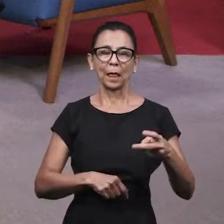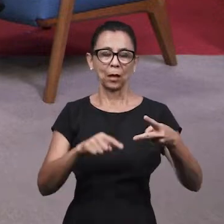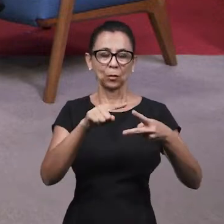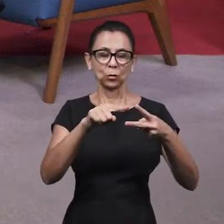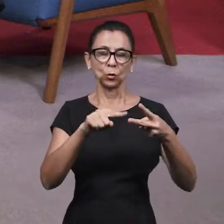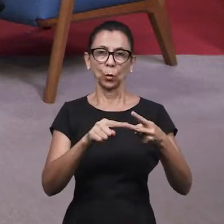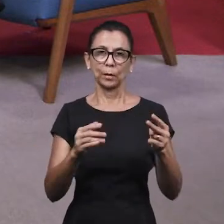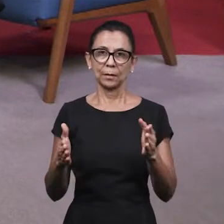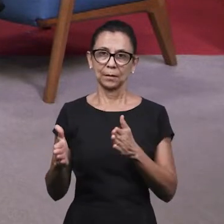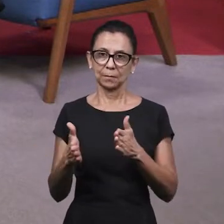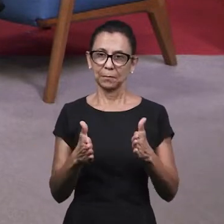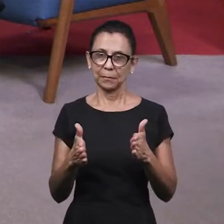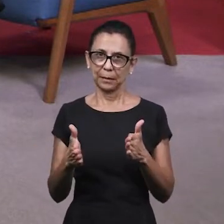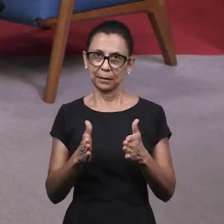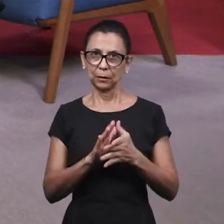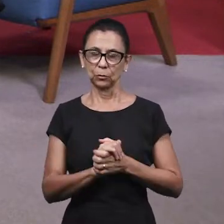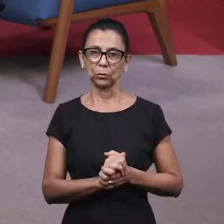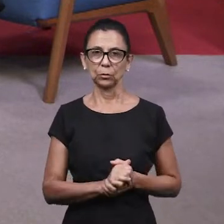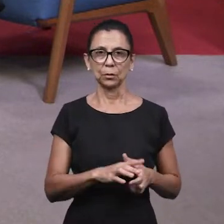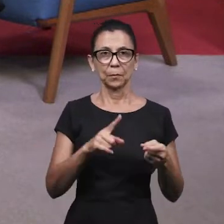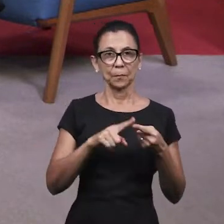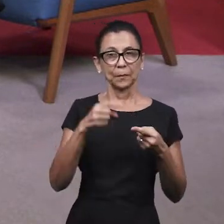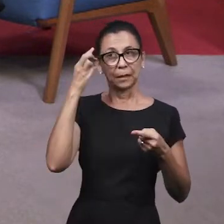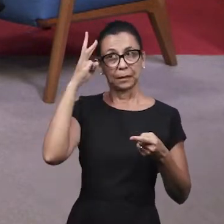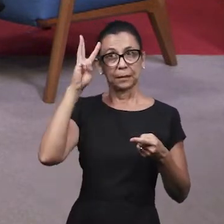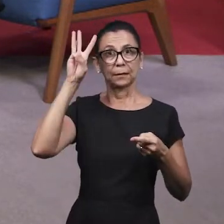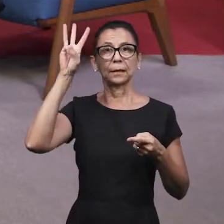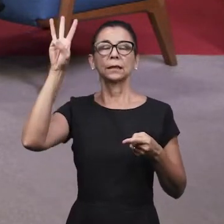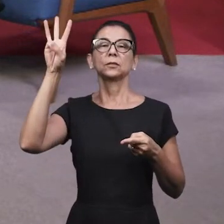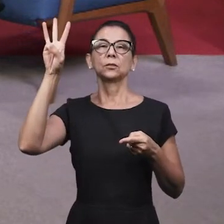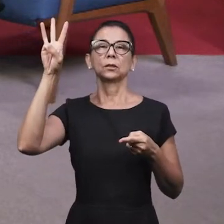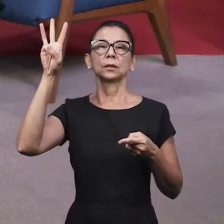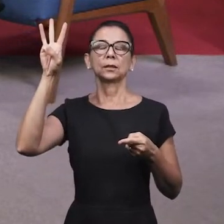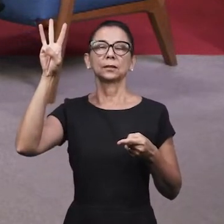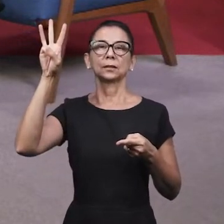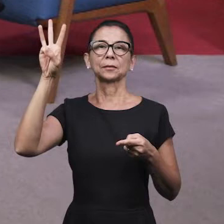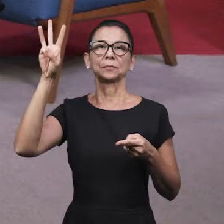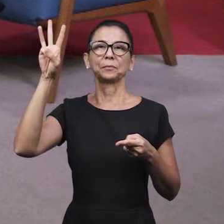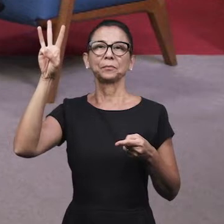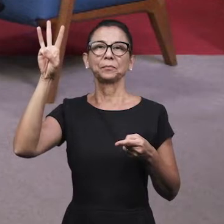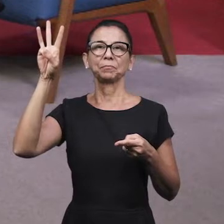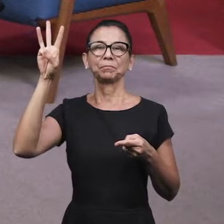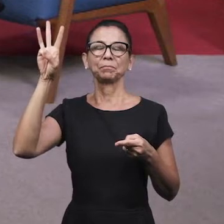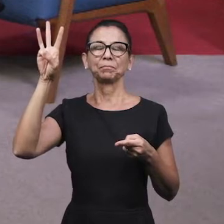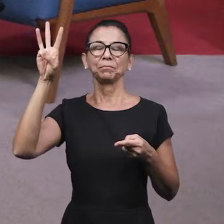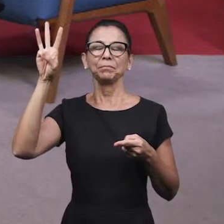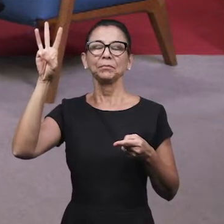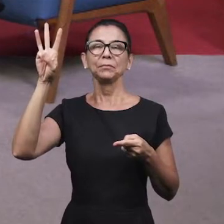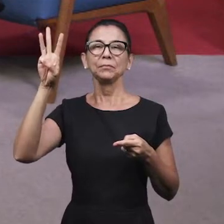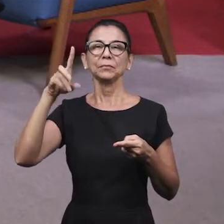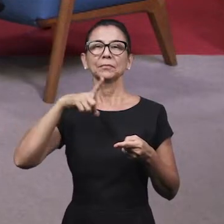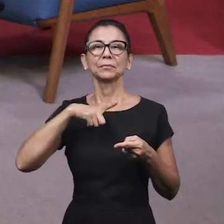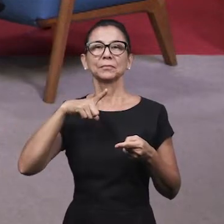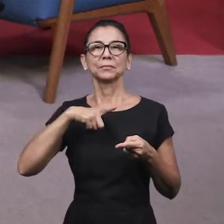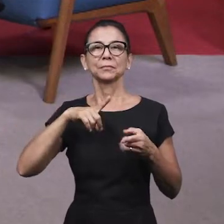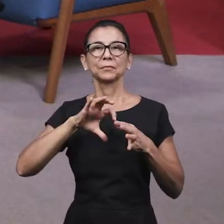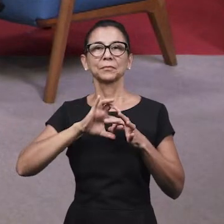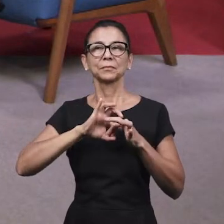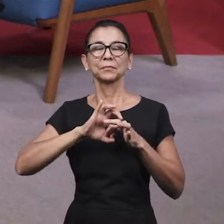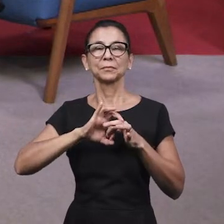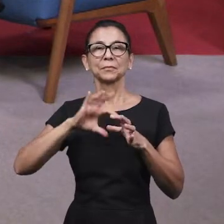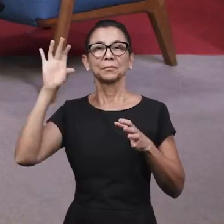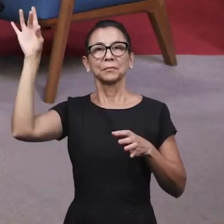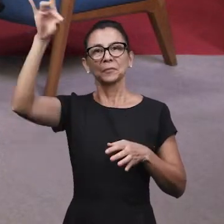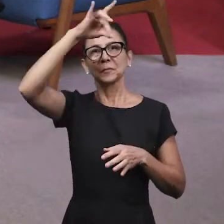dans la présence de Dieu, dans la communion du Saint-Esprit. On doit comprendre et reconnaître la mort et la résurrection